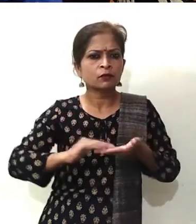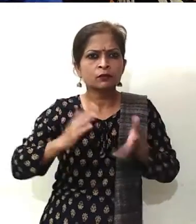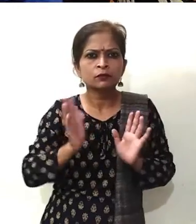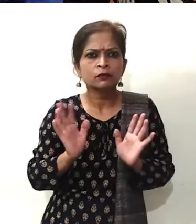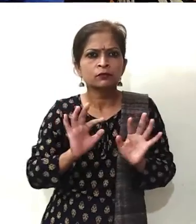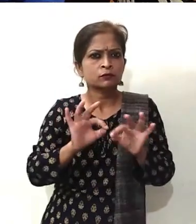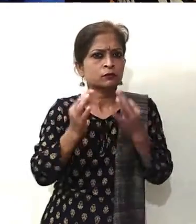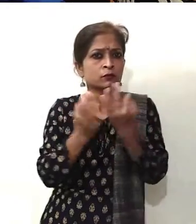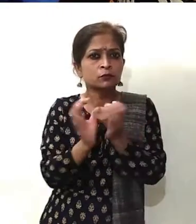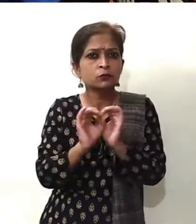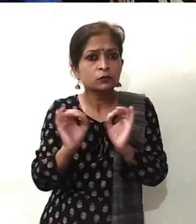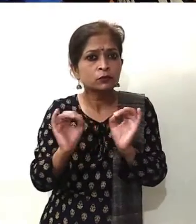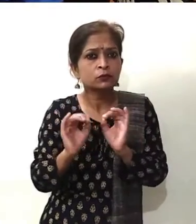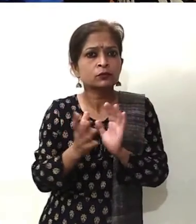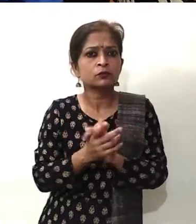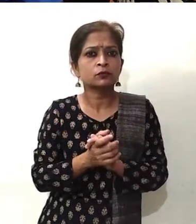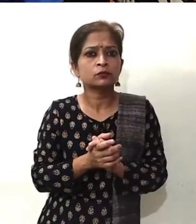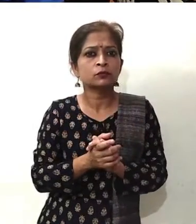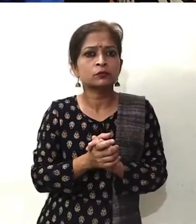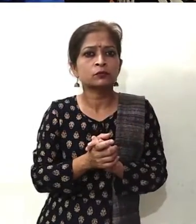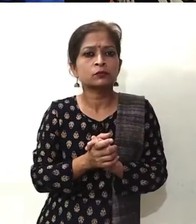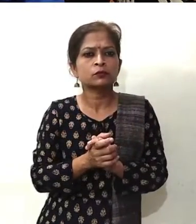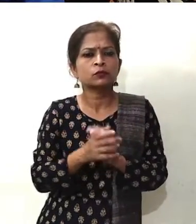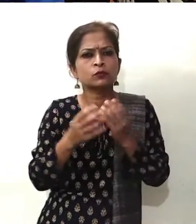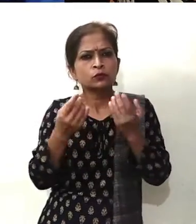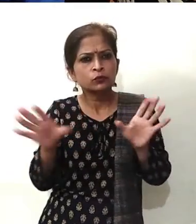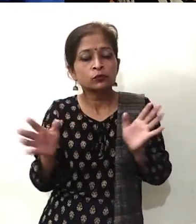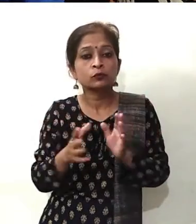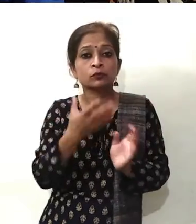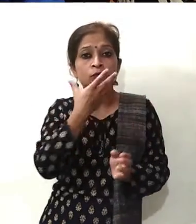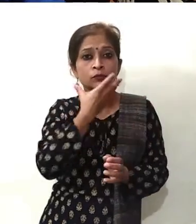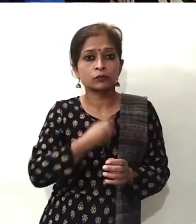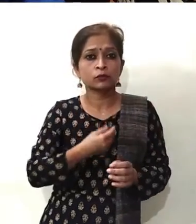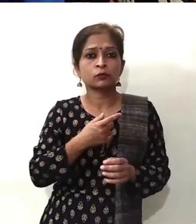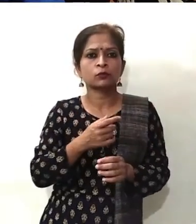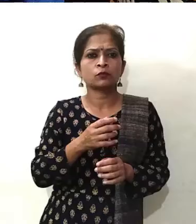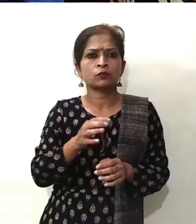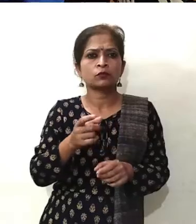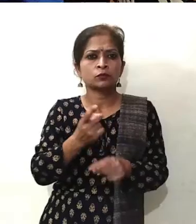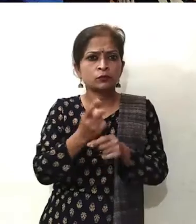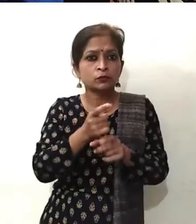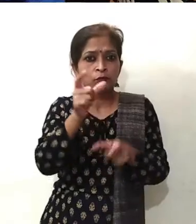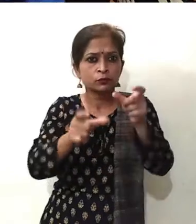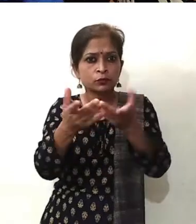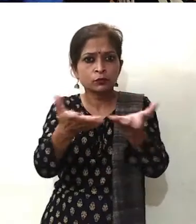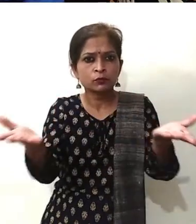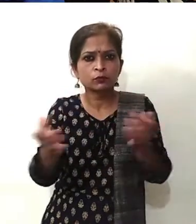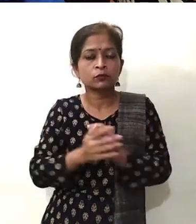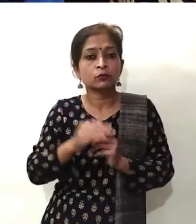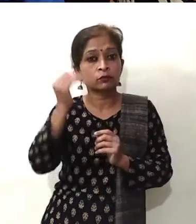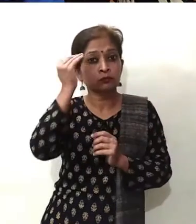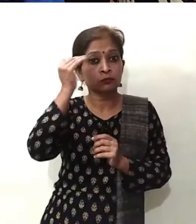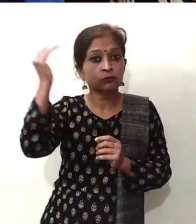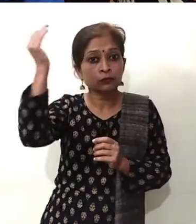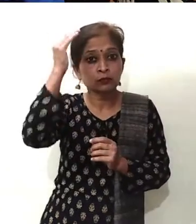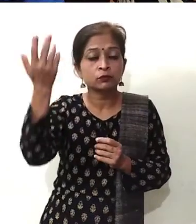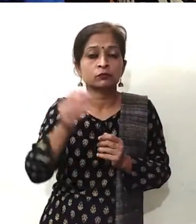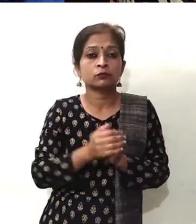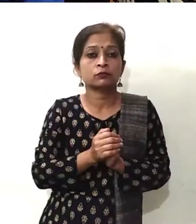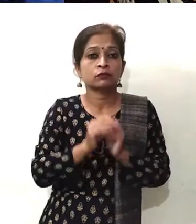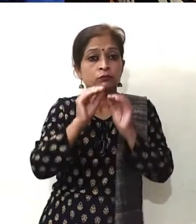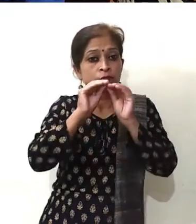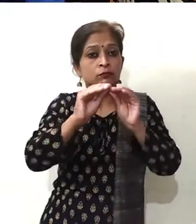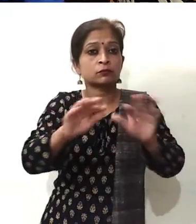कुछ नहीं किया था उन्होंने, कुछ नहीं किया था उन्होंने। जितने भी गुरु हुए सारे के सारे क्या, सिर्फ ज्ञान की अग्नि में सब कुछ डाल